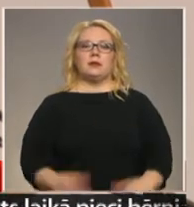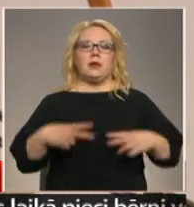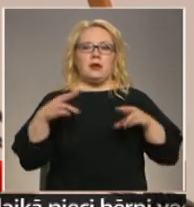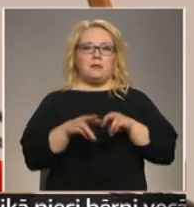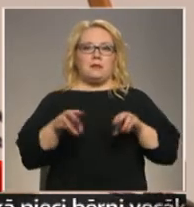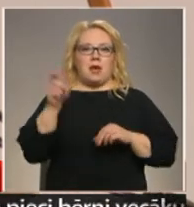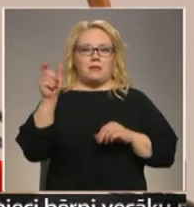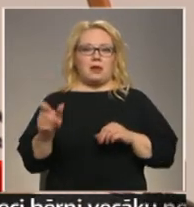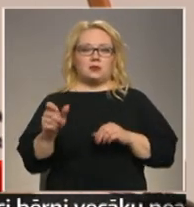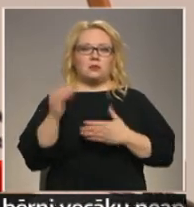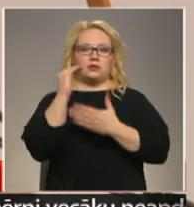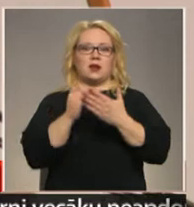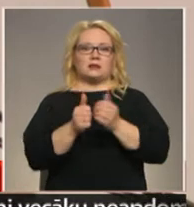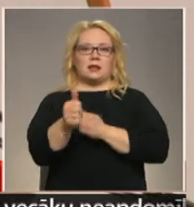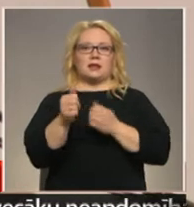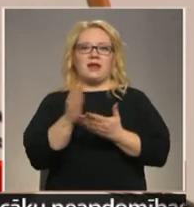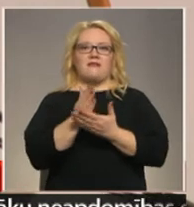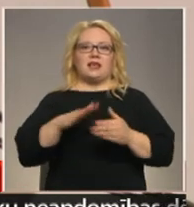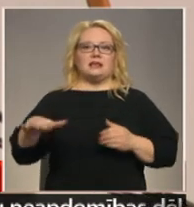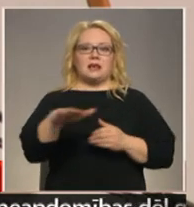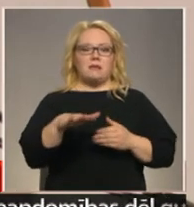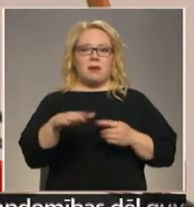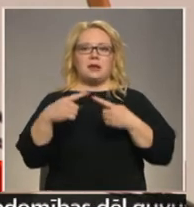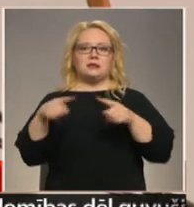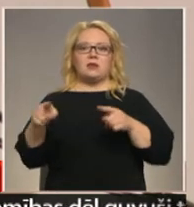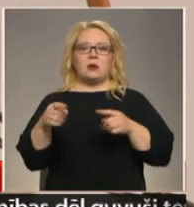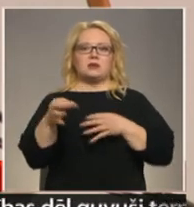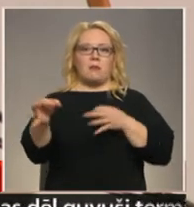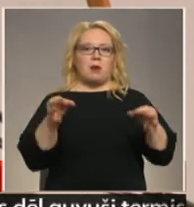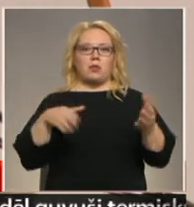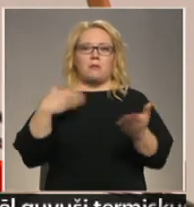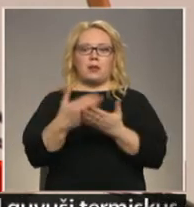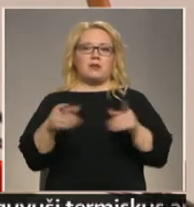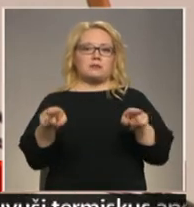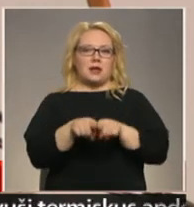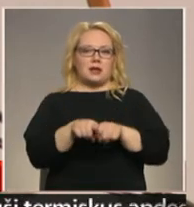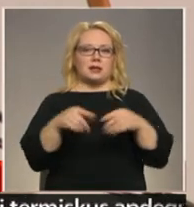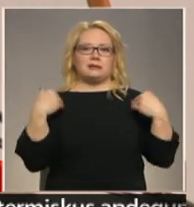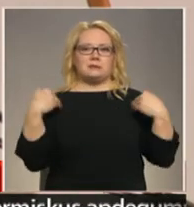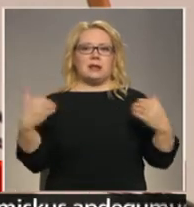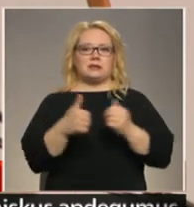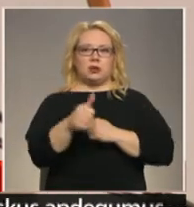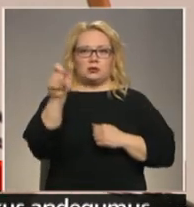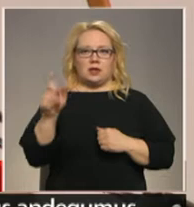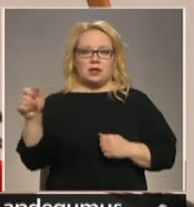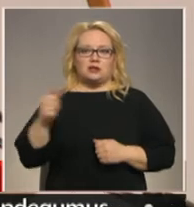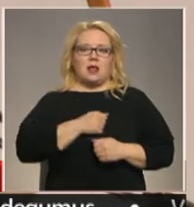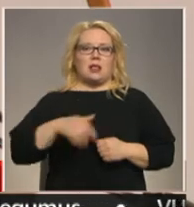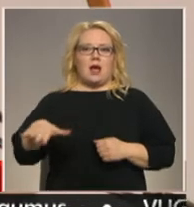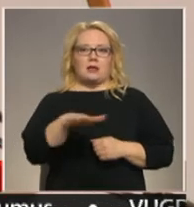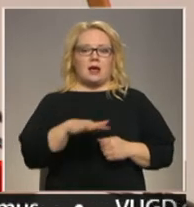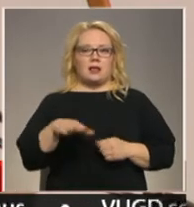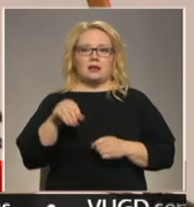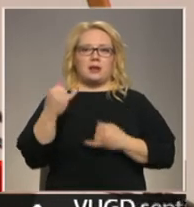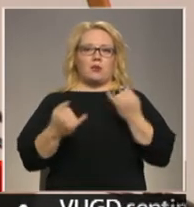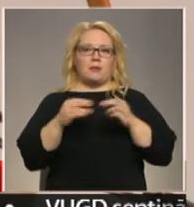Premjeras būs saraksta līderis Vidzemē, citos apgabalos mēs piedāvāsim arī, manuprāt, spēcīgs līderis Latgalē, tas būs